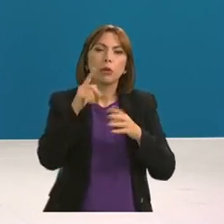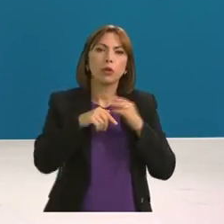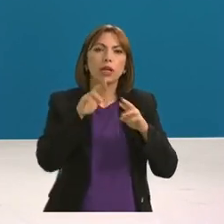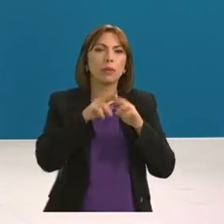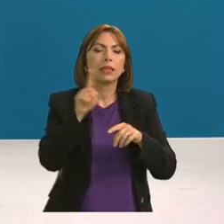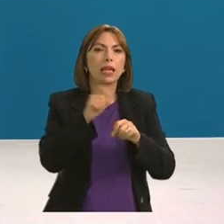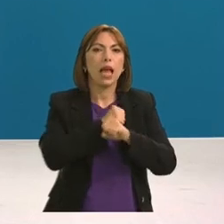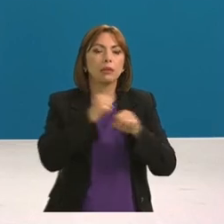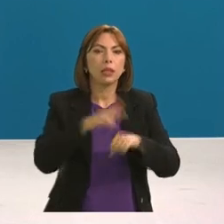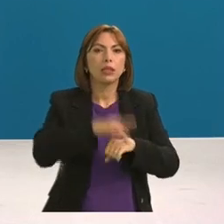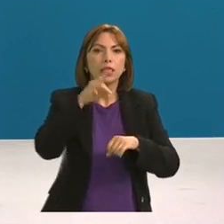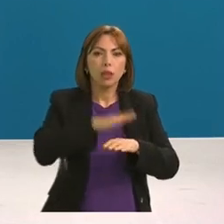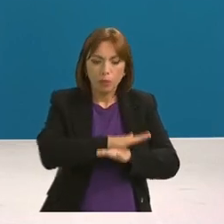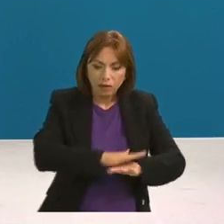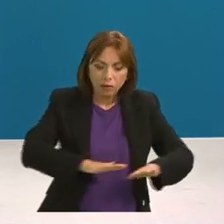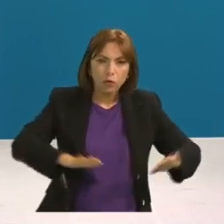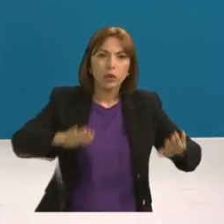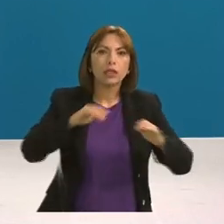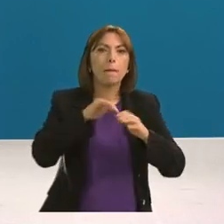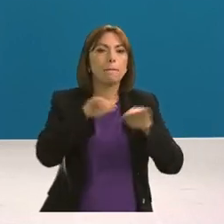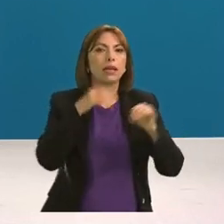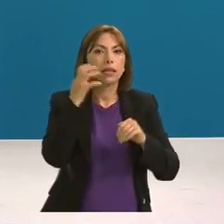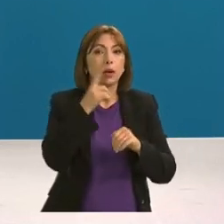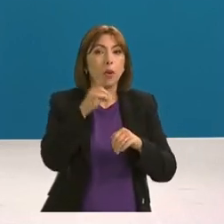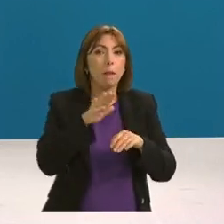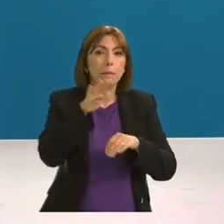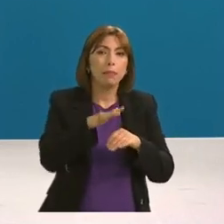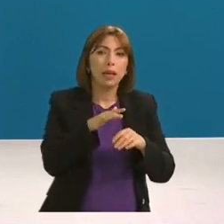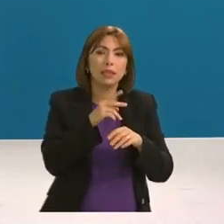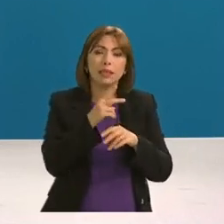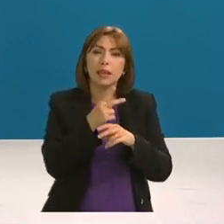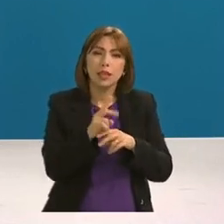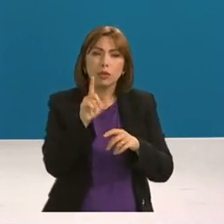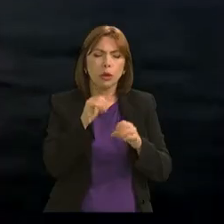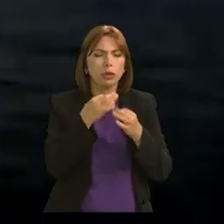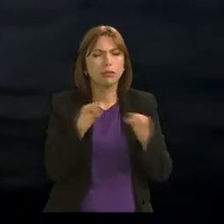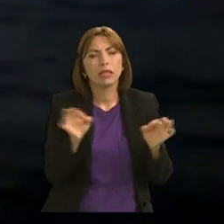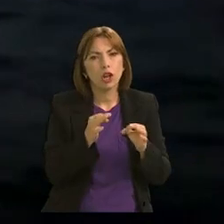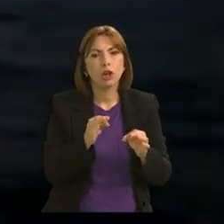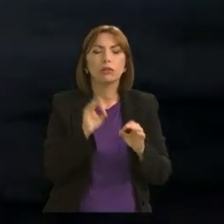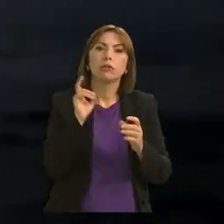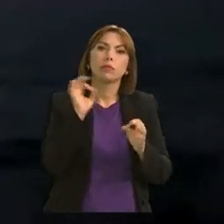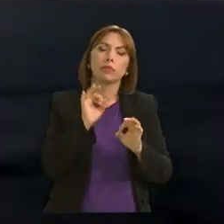fost descoperită pe fundul Mării Negre. Un singur pas dificil ar fi dus la o tragedie.